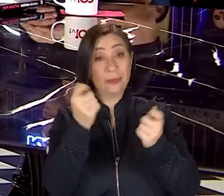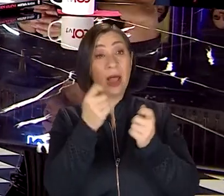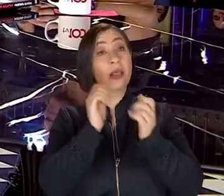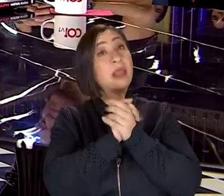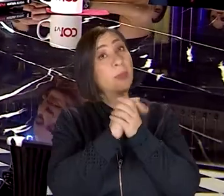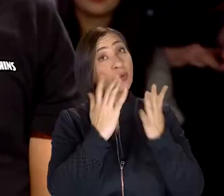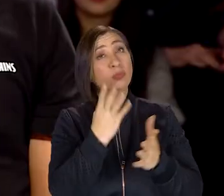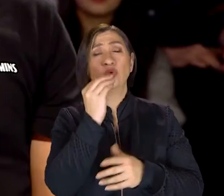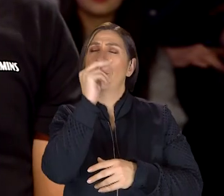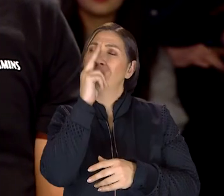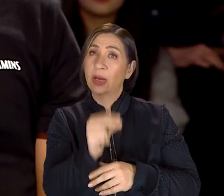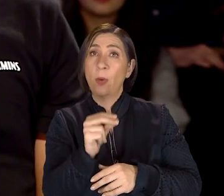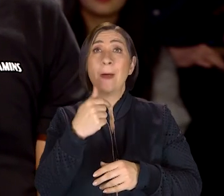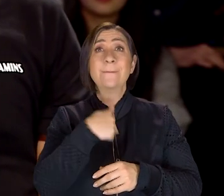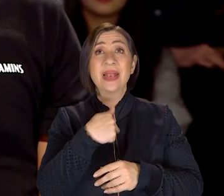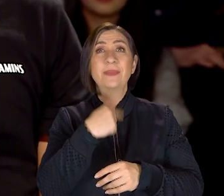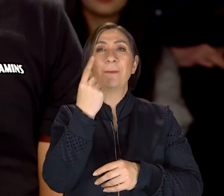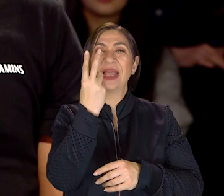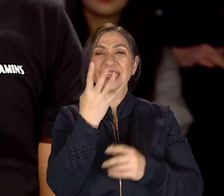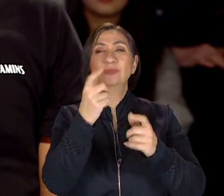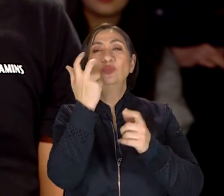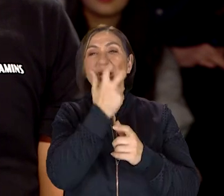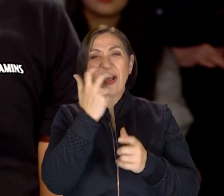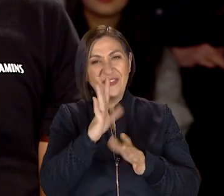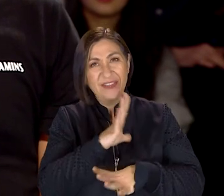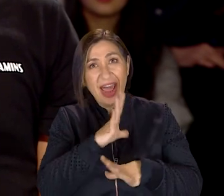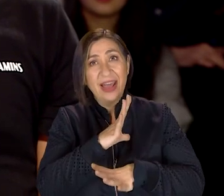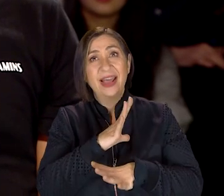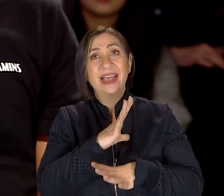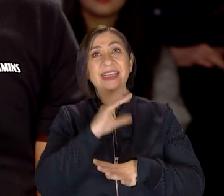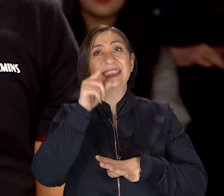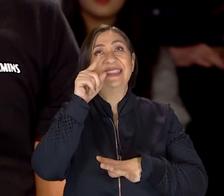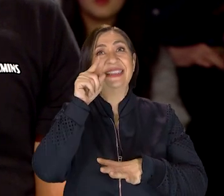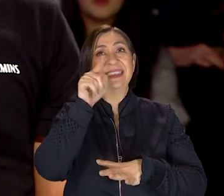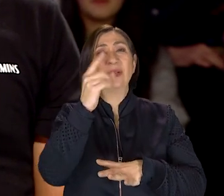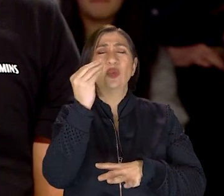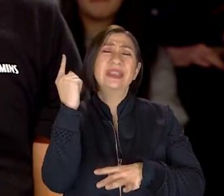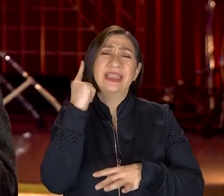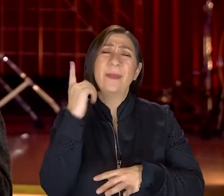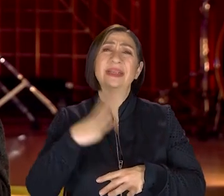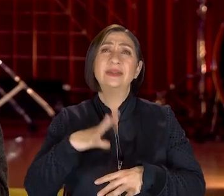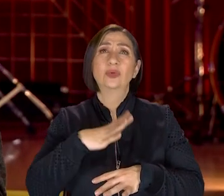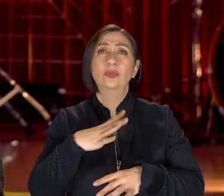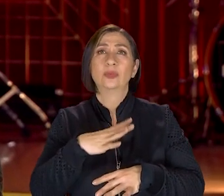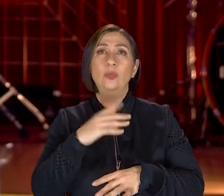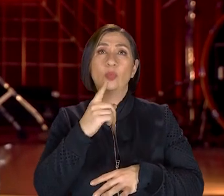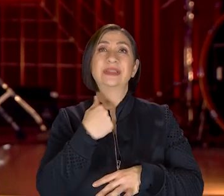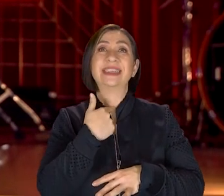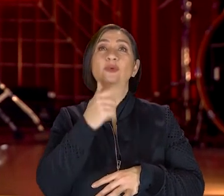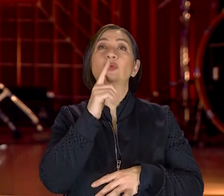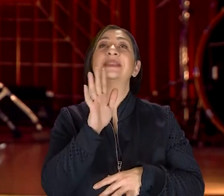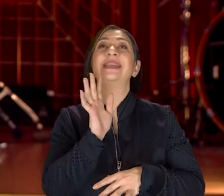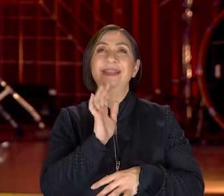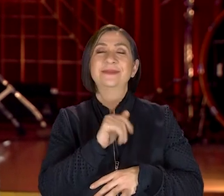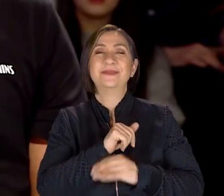takdir ediyorum, çok beğeniyorum. Benim de birkaç çalışmam var, sana çok dinletmek istiyorum. Tabii bu ses tonuyla söylemiyor Tabii.